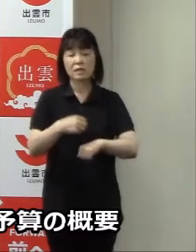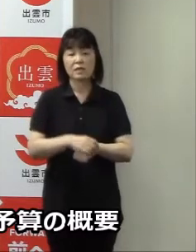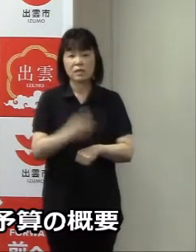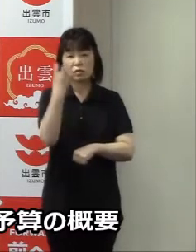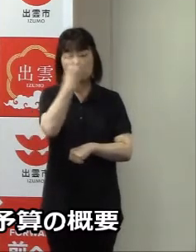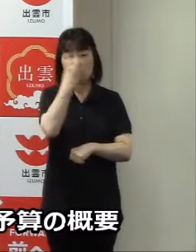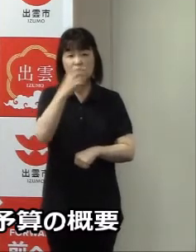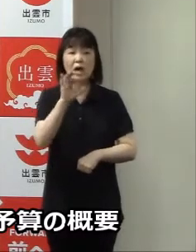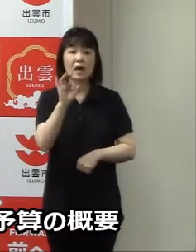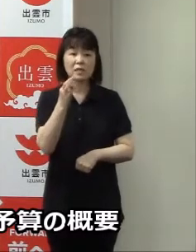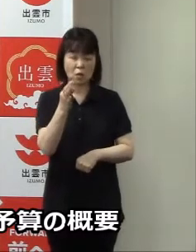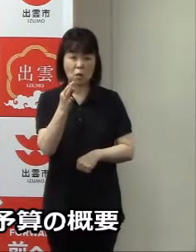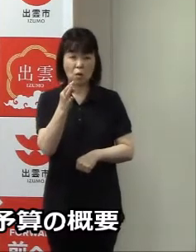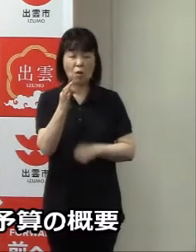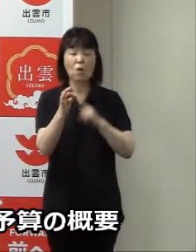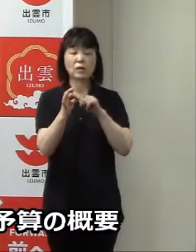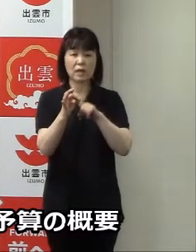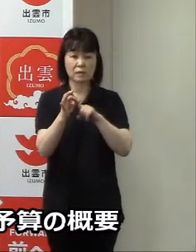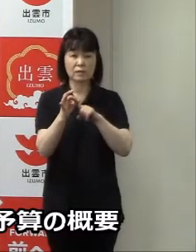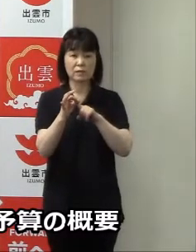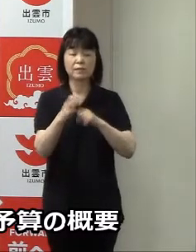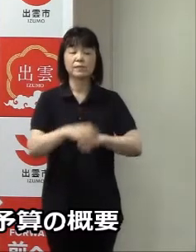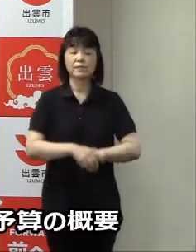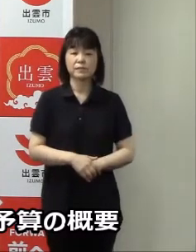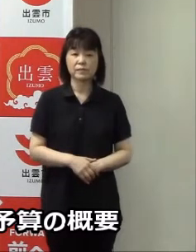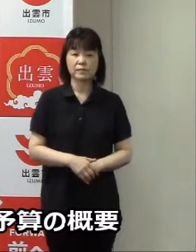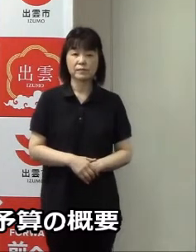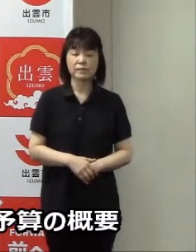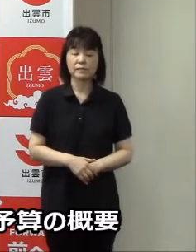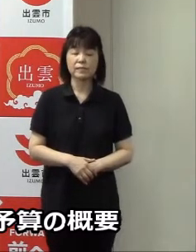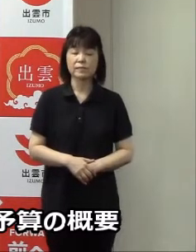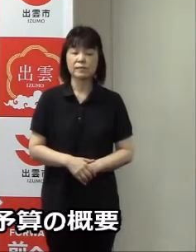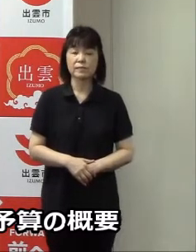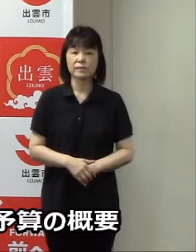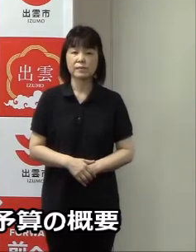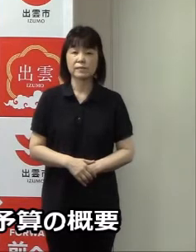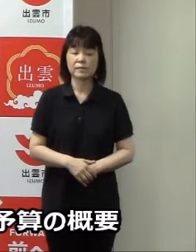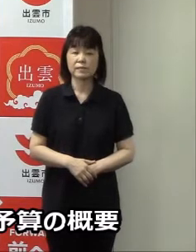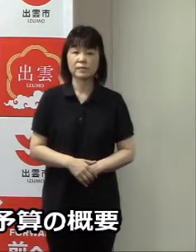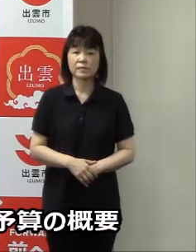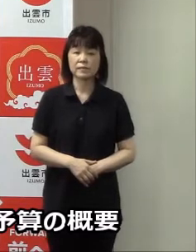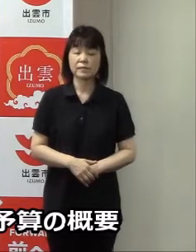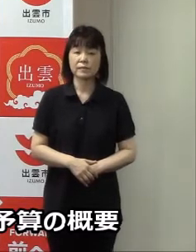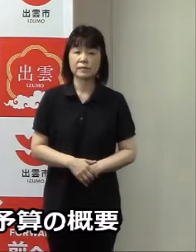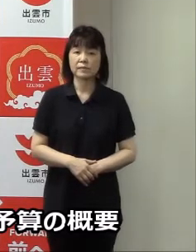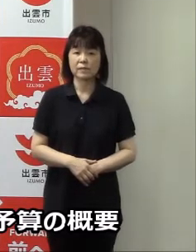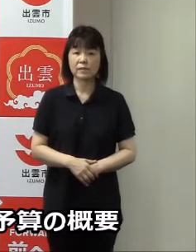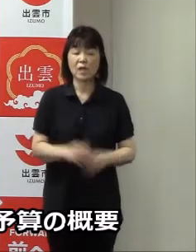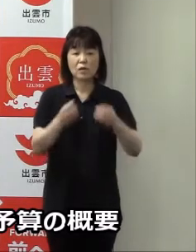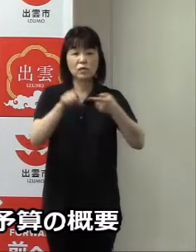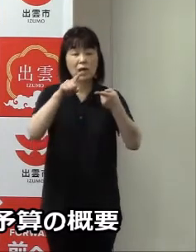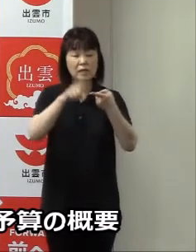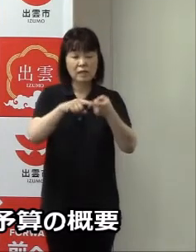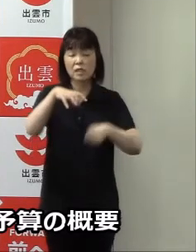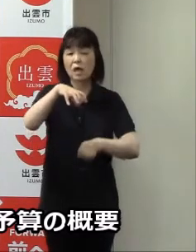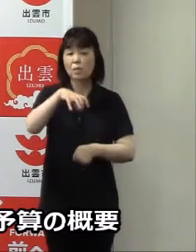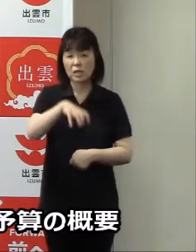う埋蔵文化財の発掘調査の経費を追加するものであります。具体的な場